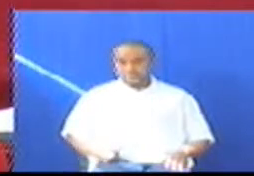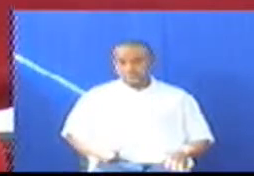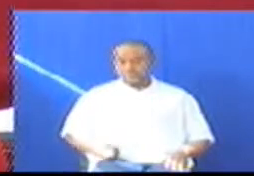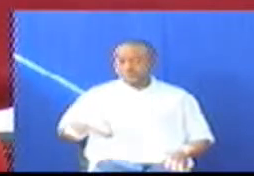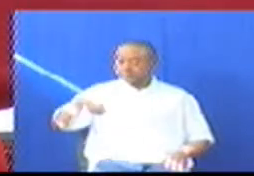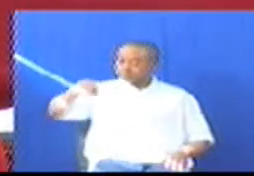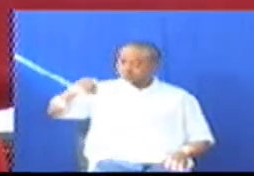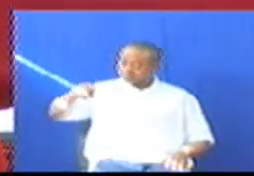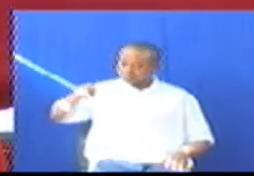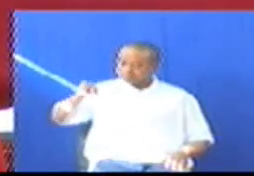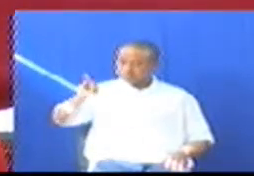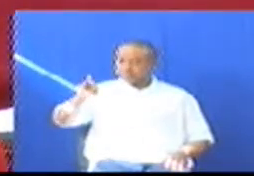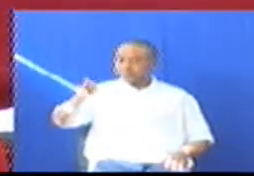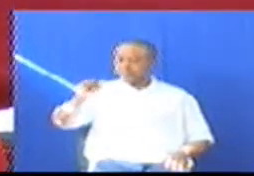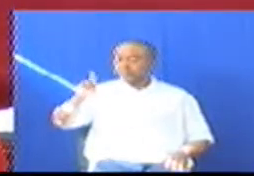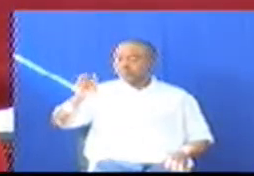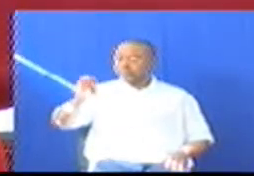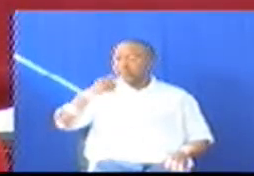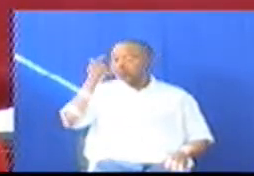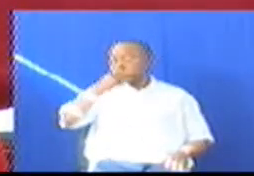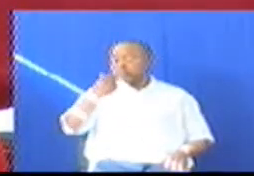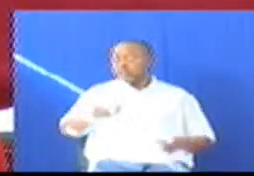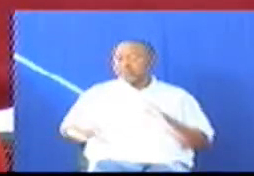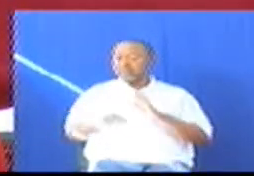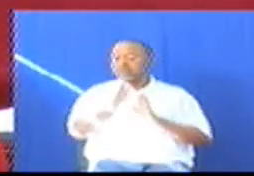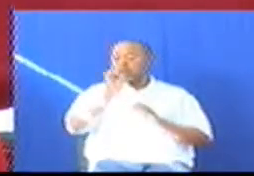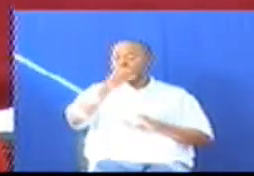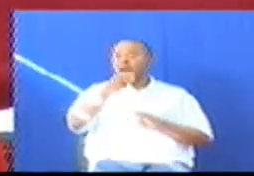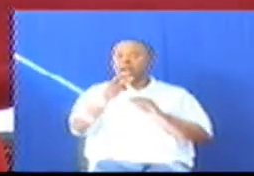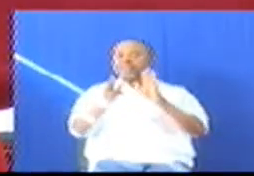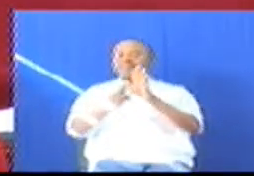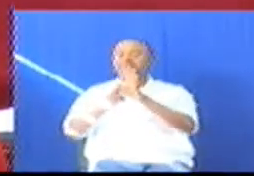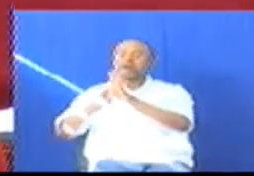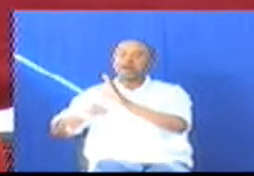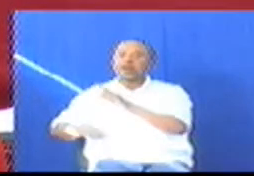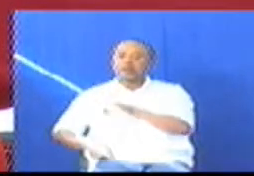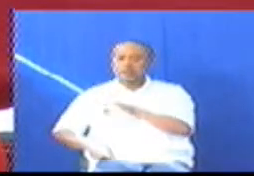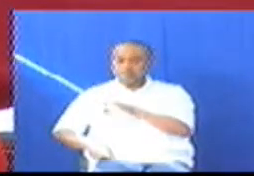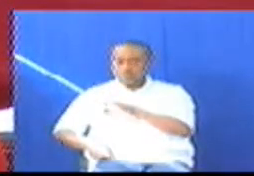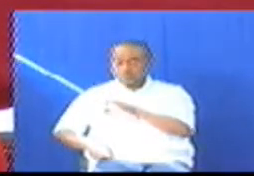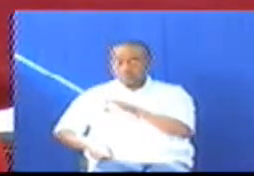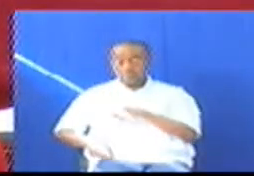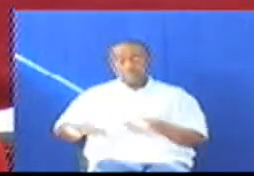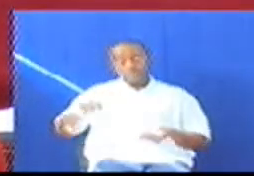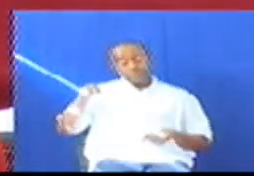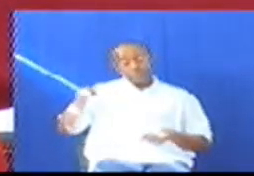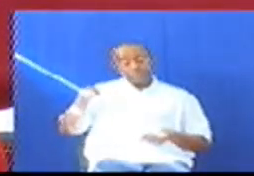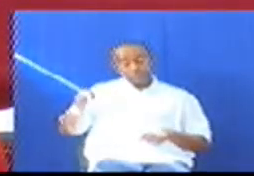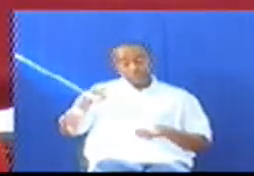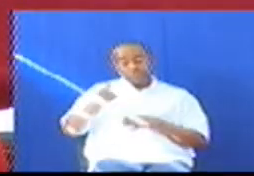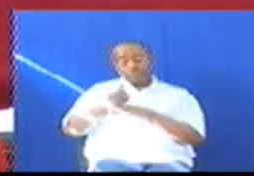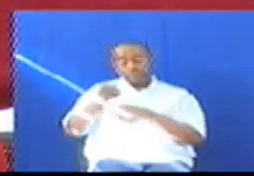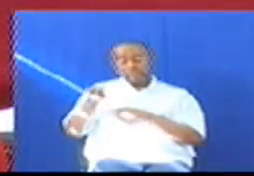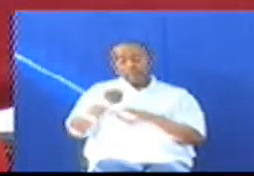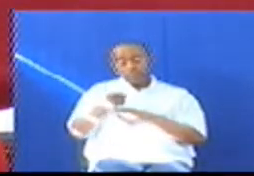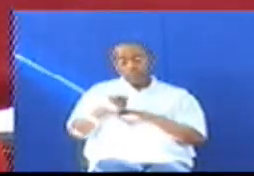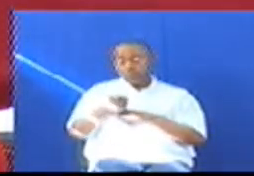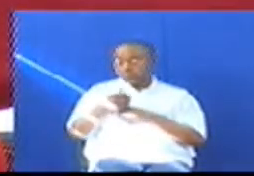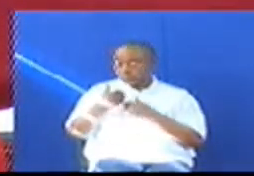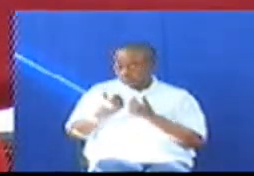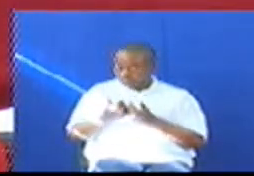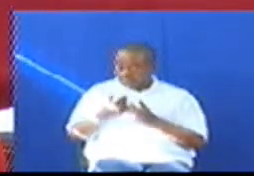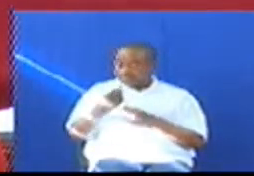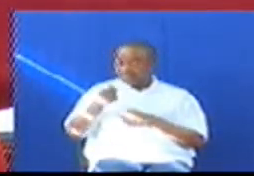mwaka 1988. Na ISA iliyoanzisha Pride Tanzania ni fedha za serikali kwa